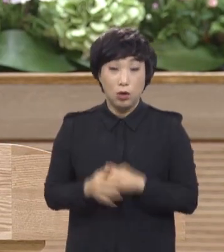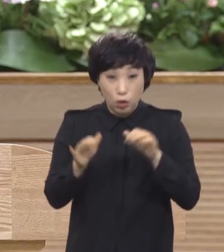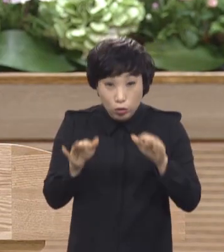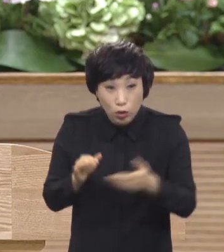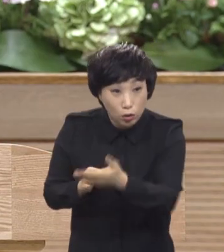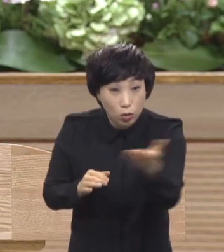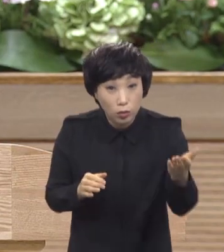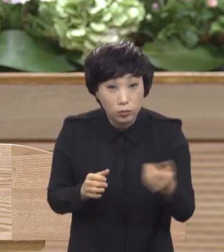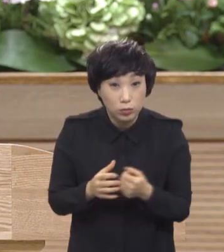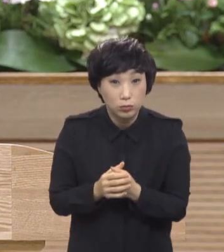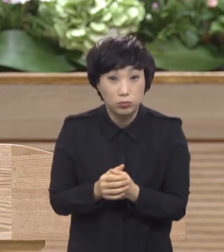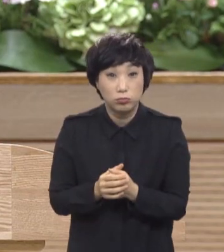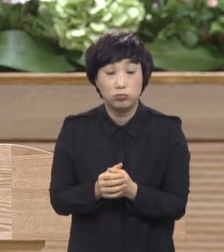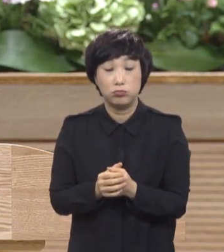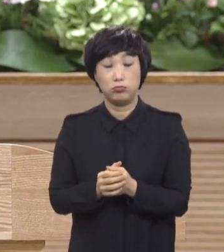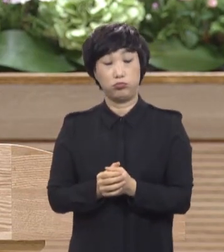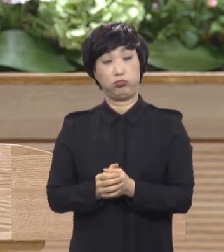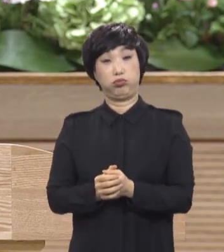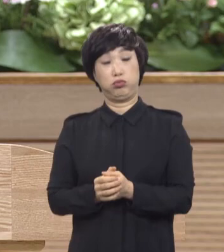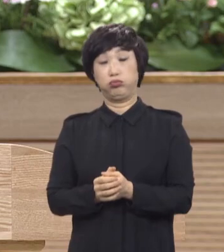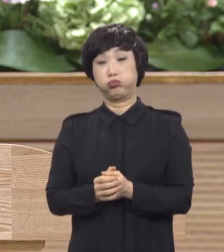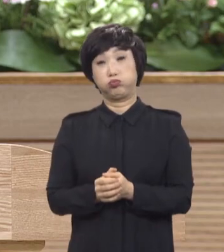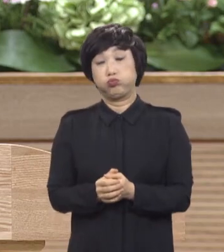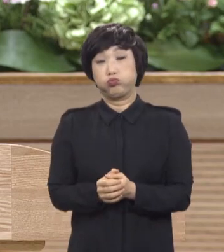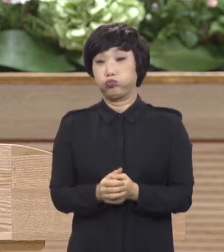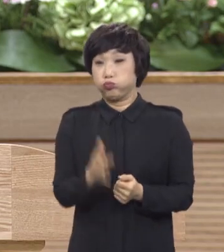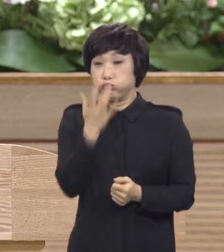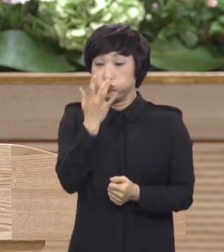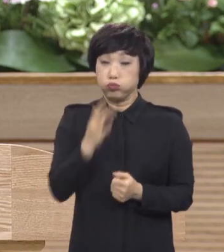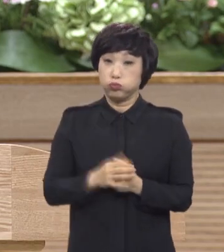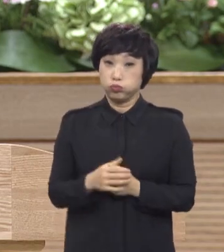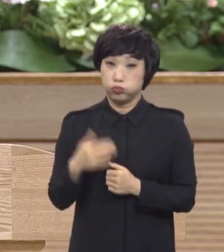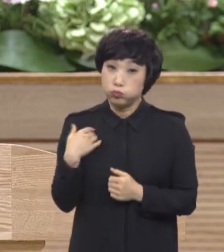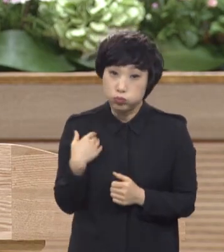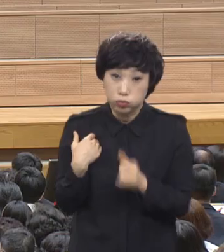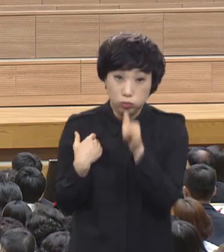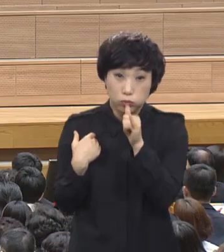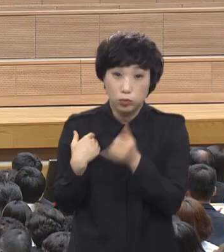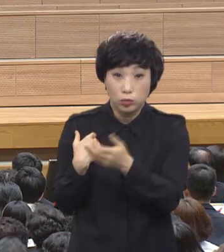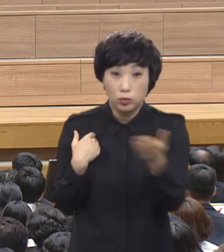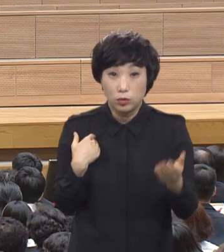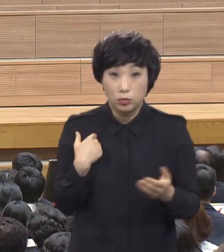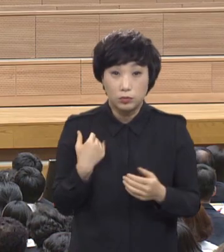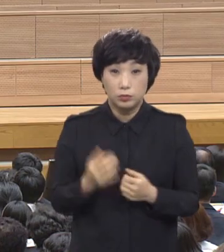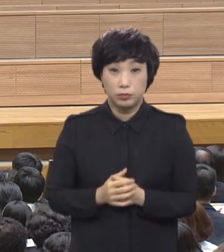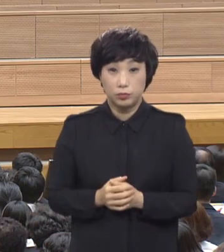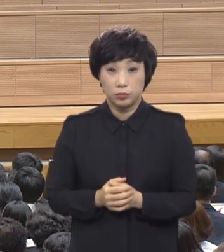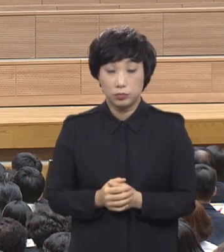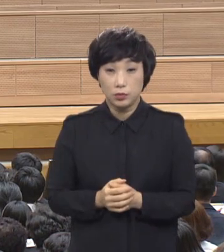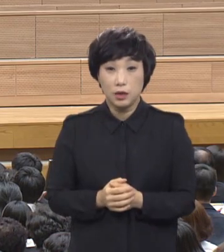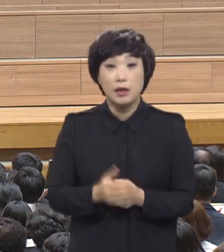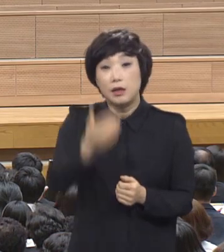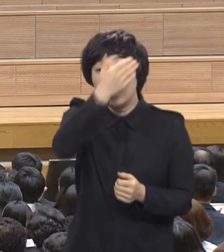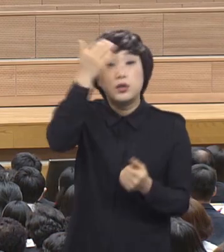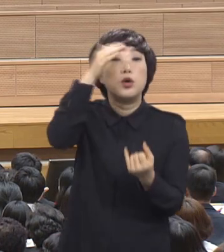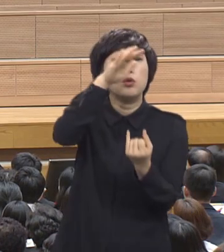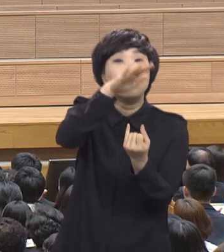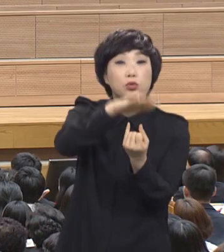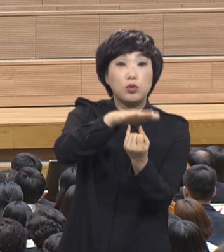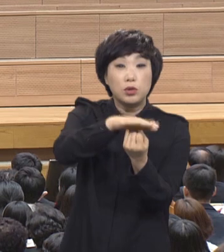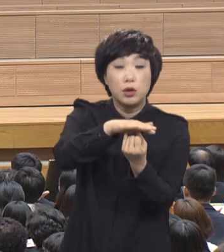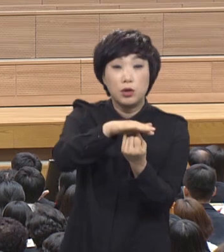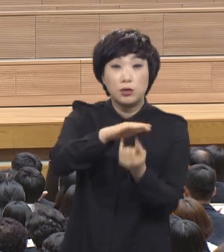불구하고 파괴된 사실을 몰라요 청소년 아이들이